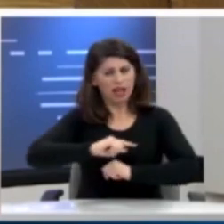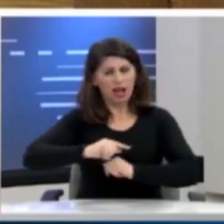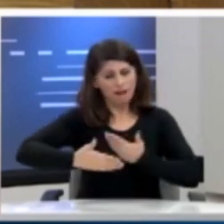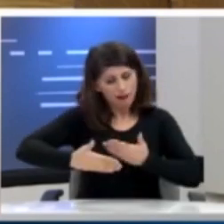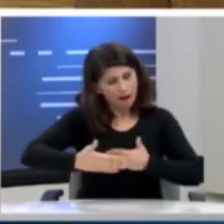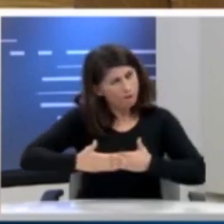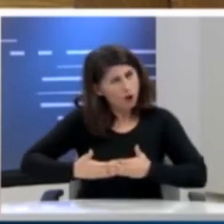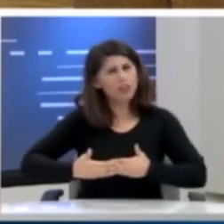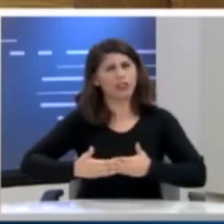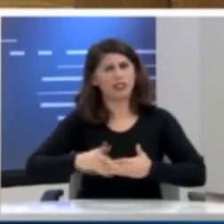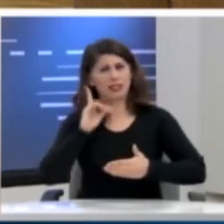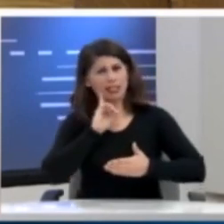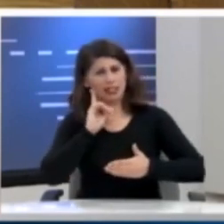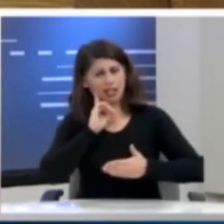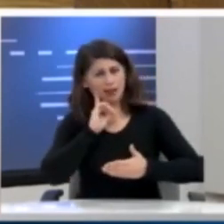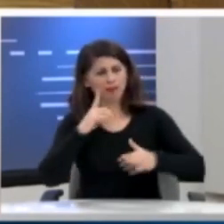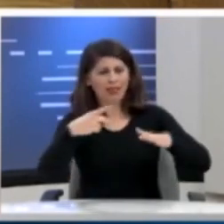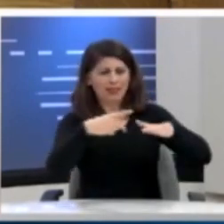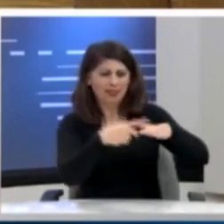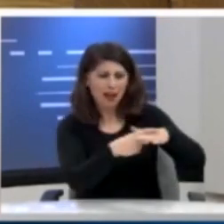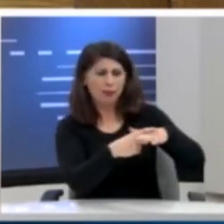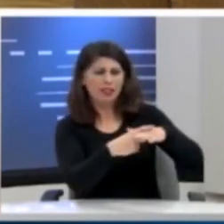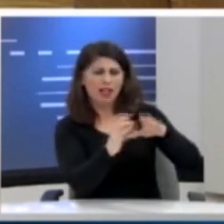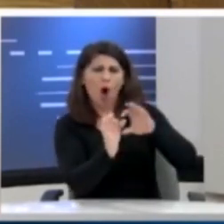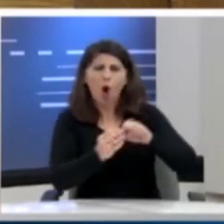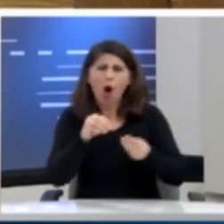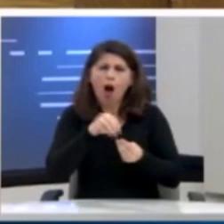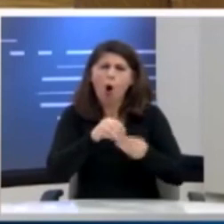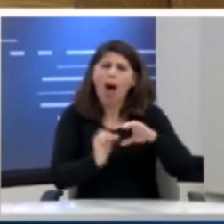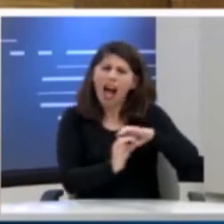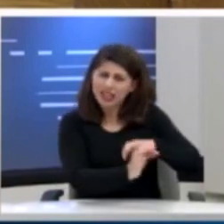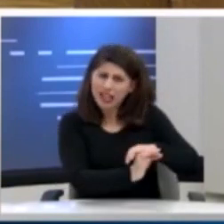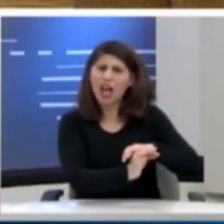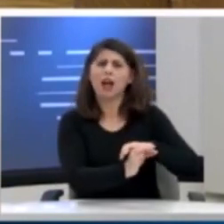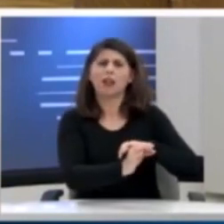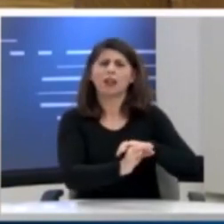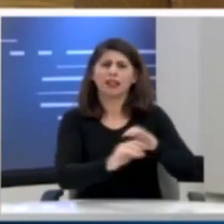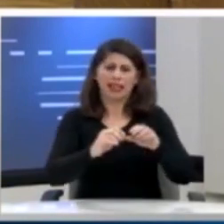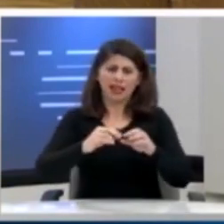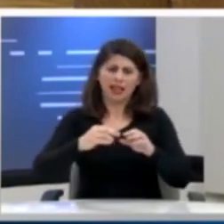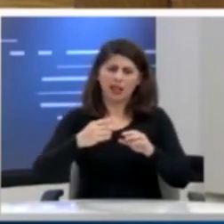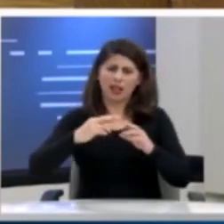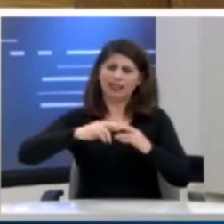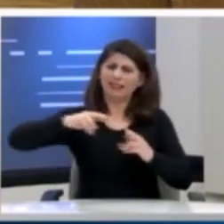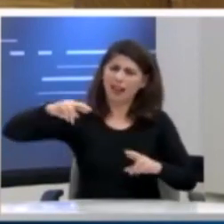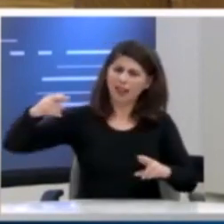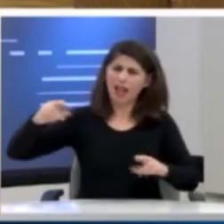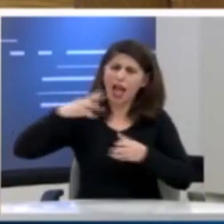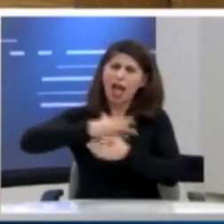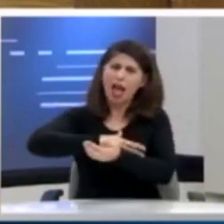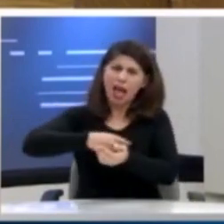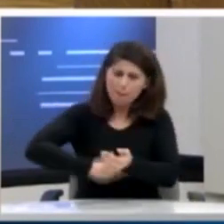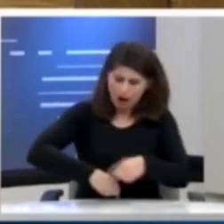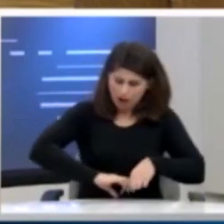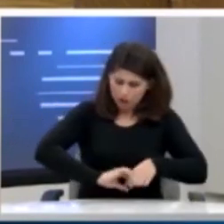αναπαραγωγή, οι τράπεζες οαρίων, ομφαλικών κυττάρων, αποτελούν σε μεγάλο βαθμό πεδίο